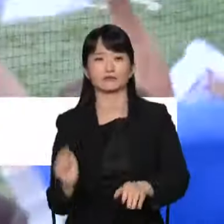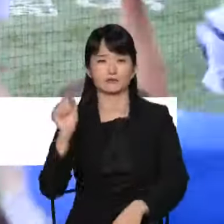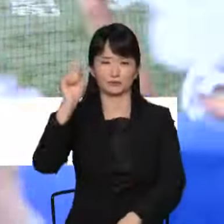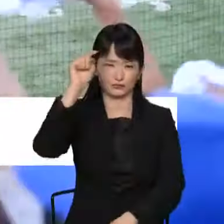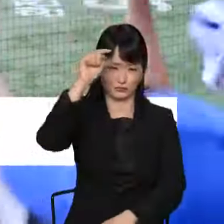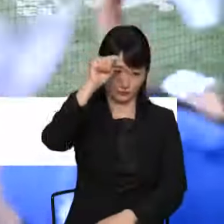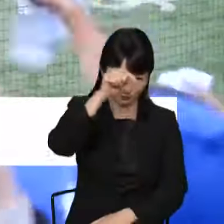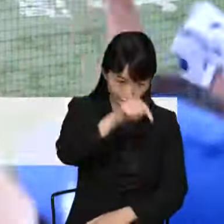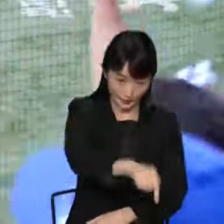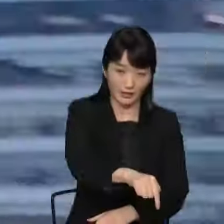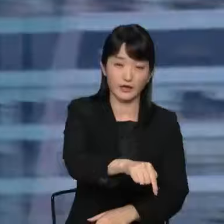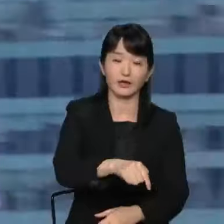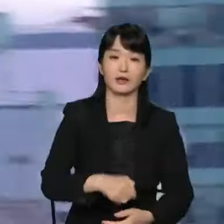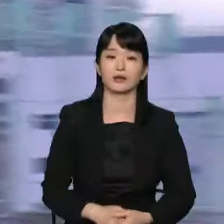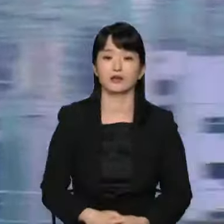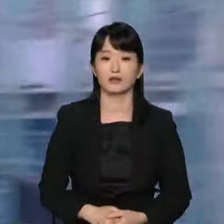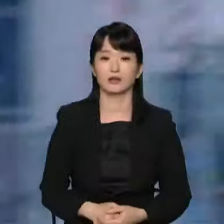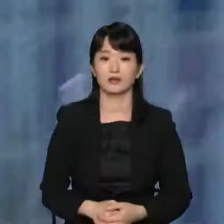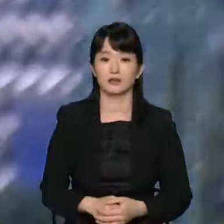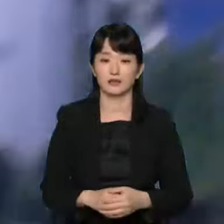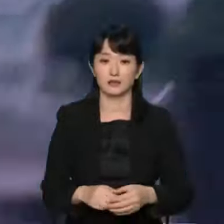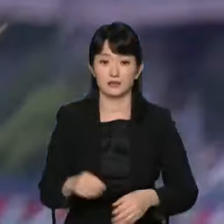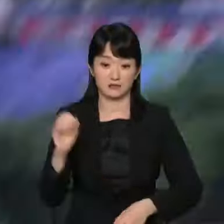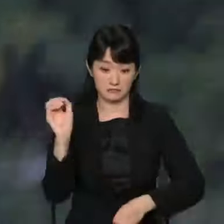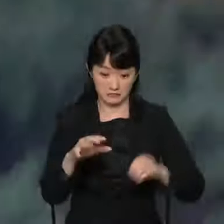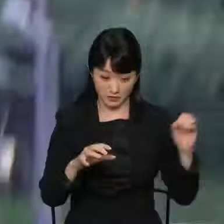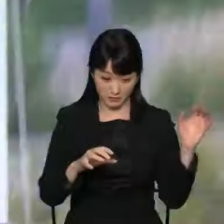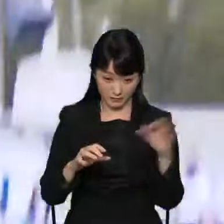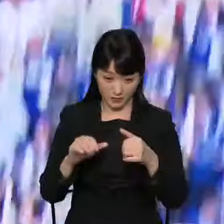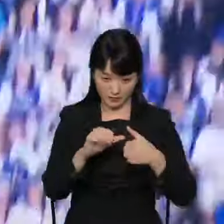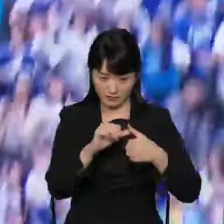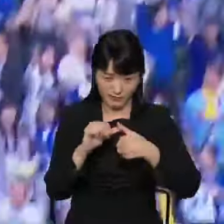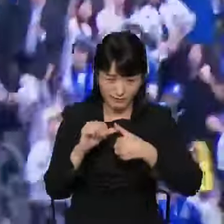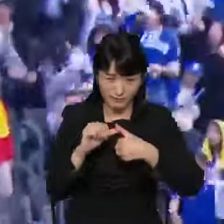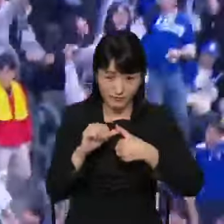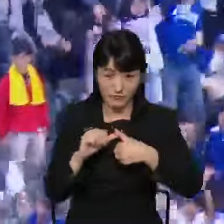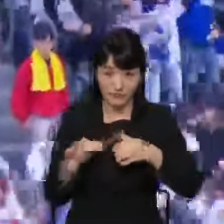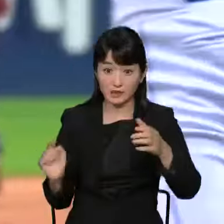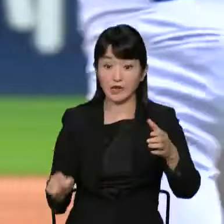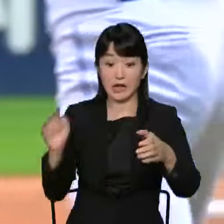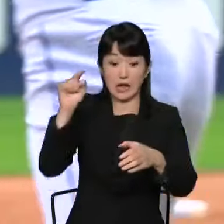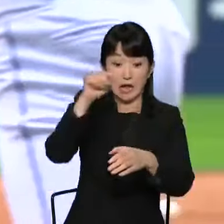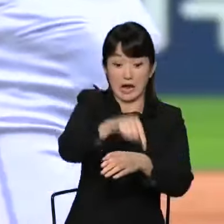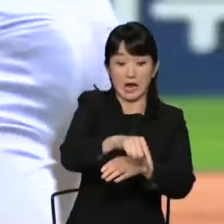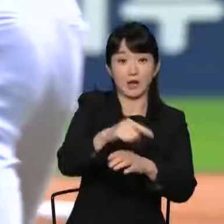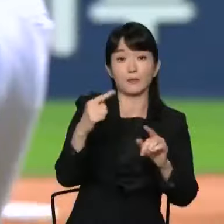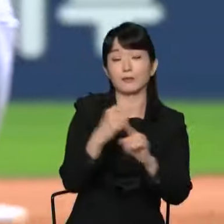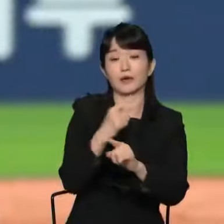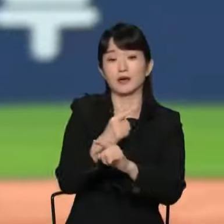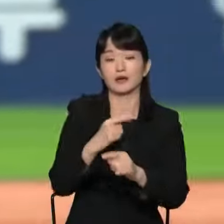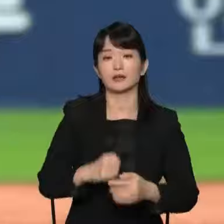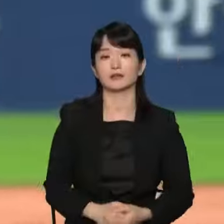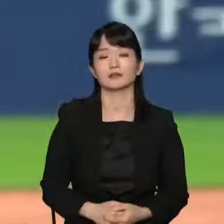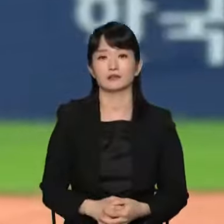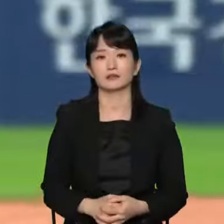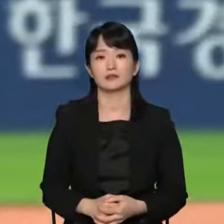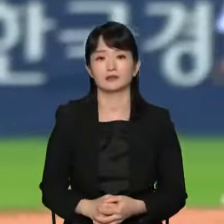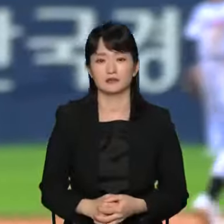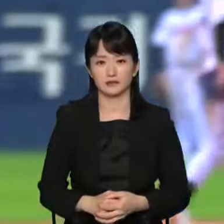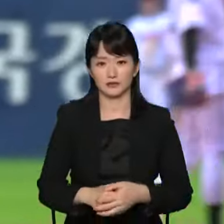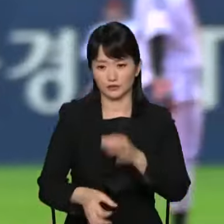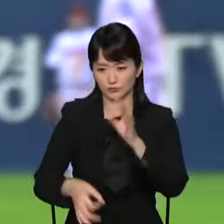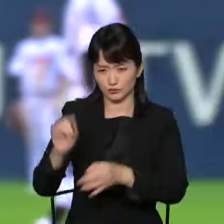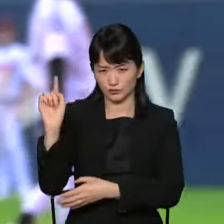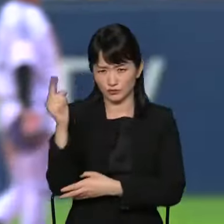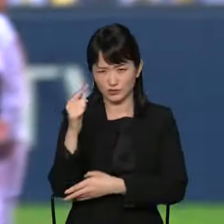펜스를 넘겼습니다. 팽팽한 명품 투수전은 이 홈런 하나로 승부가 갈렸습니다. 프로야구 최다 출장 신기록을